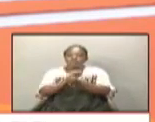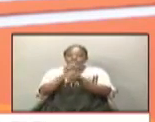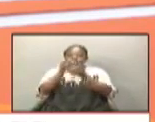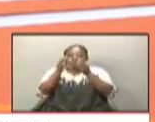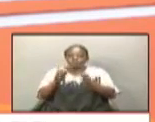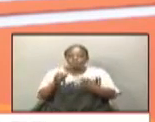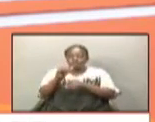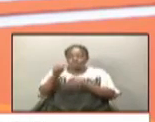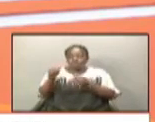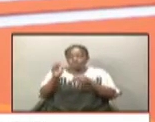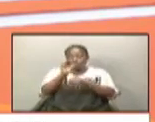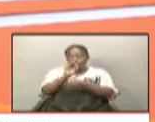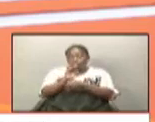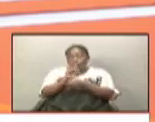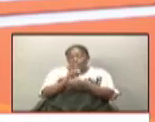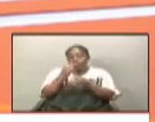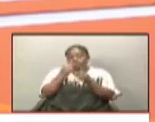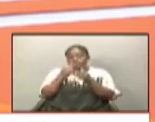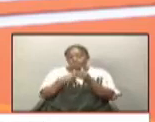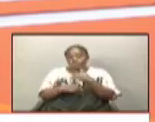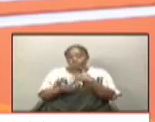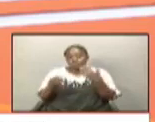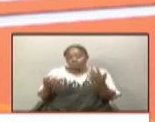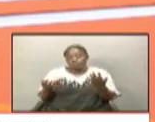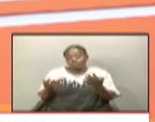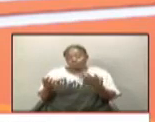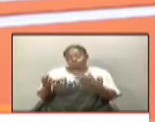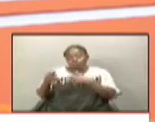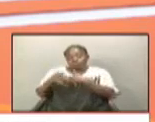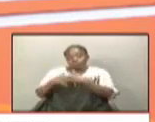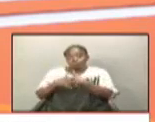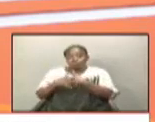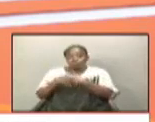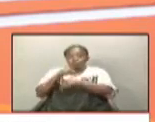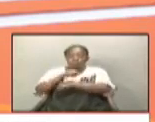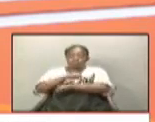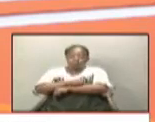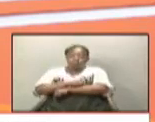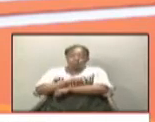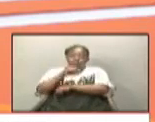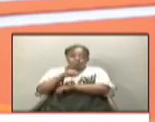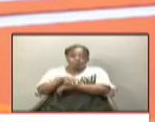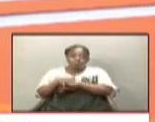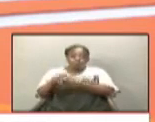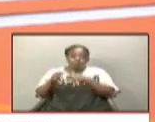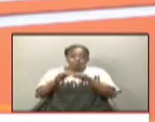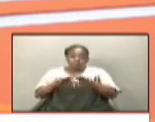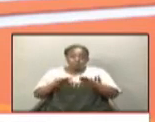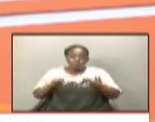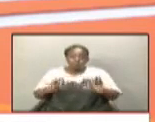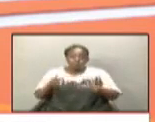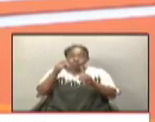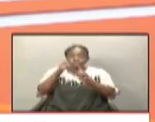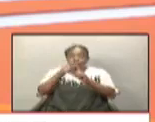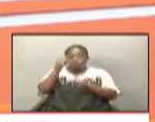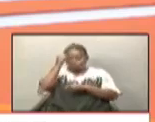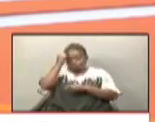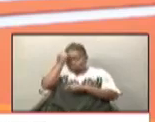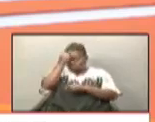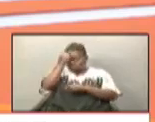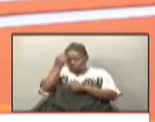ebirala. Ekkanisa egamba nti yaakugiranga eggalawo amasomero gaayo agali ku ttaka lino okutuusa